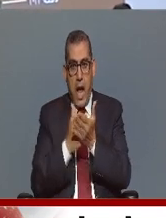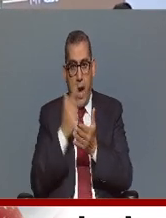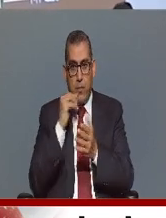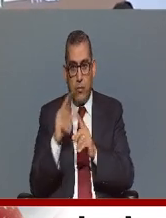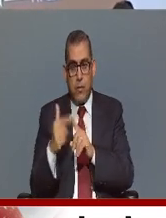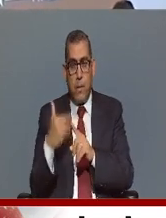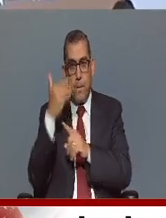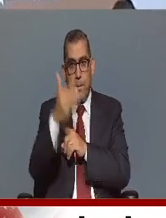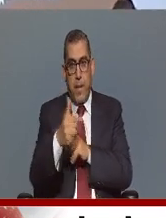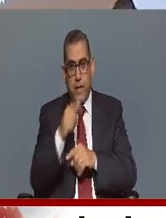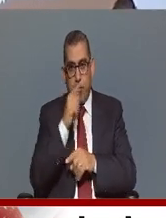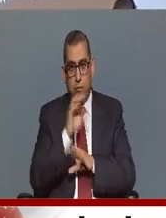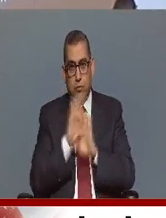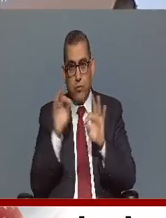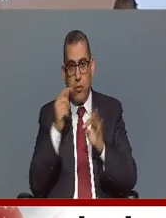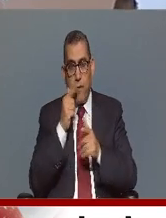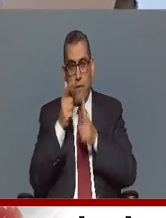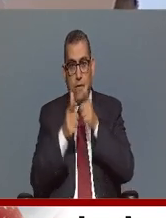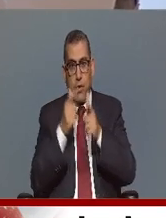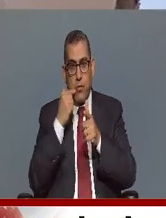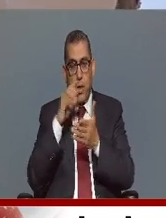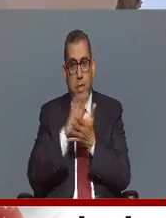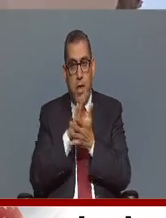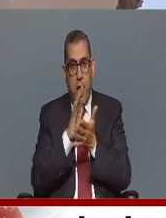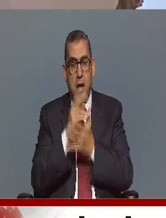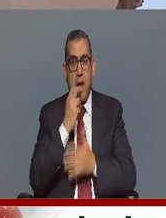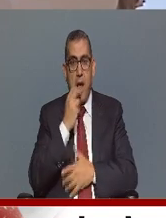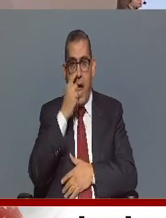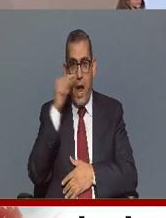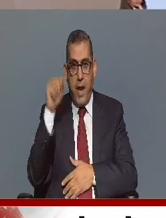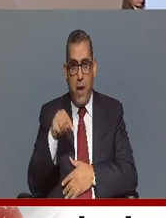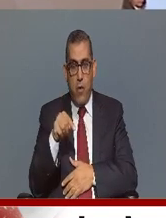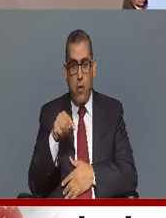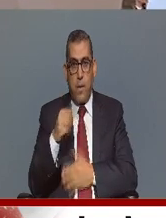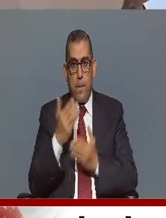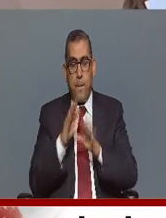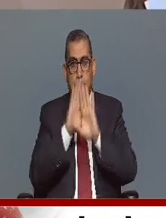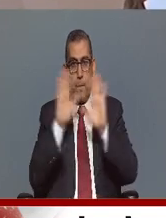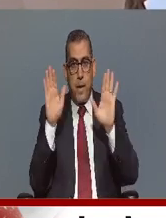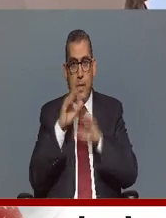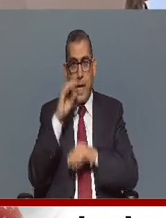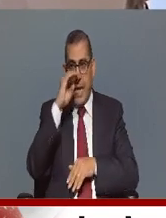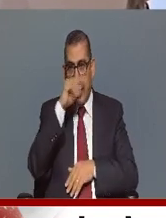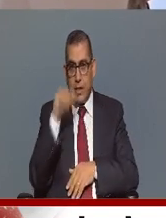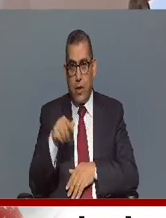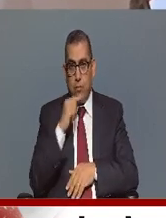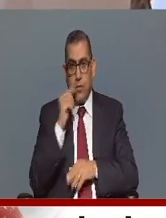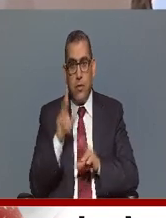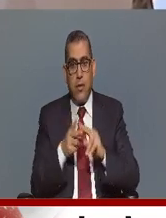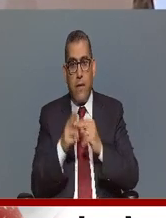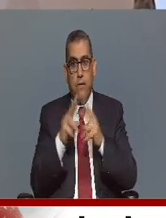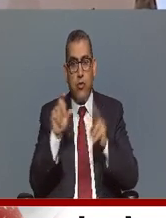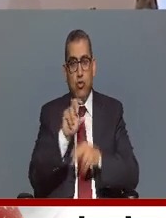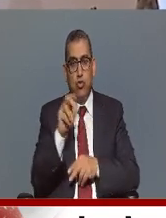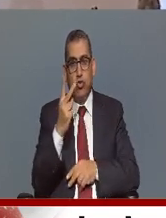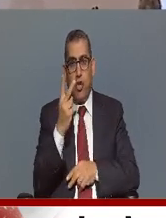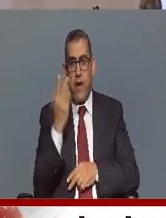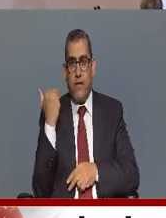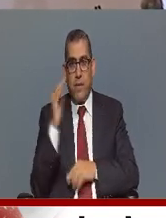وبعد التطوير في مدينة طنطا وقنا ومسرح السامر في الجيزة اللي تم افتتاحه من شهرين